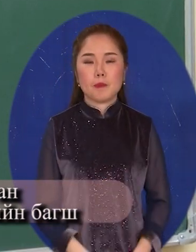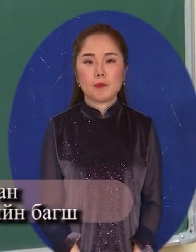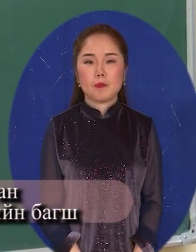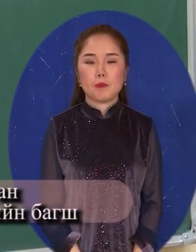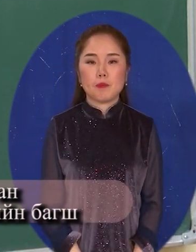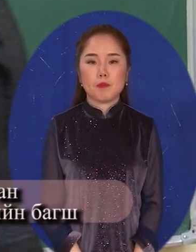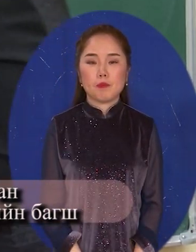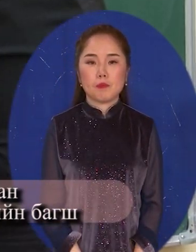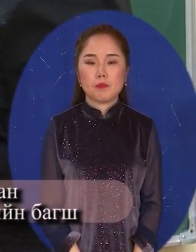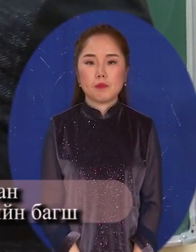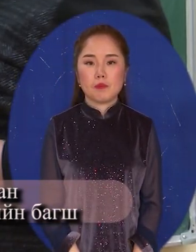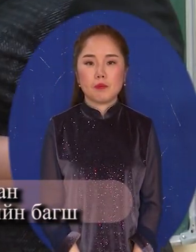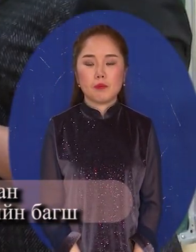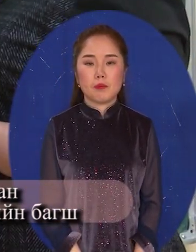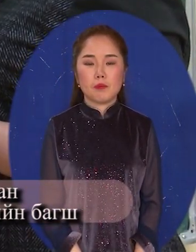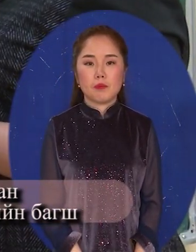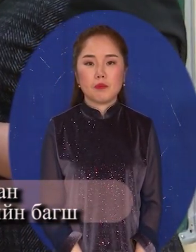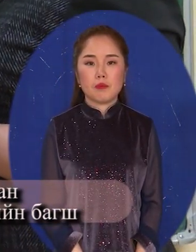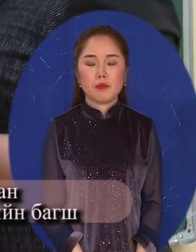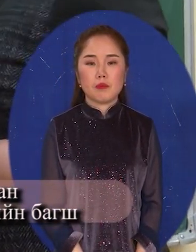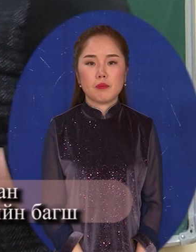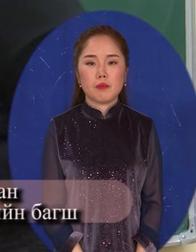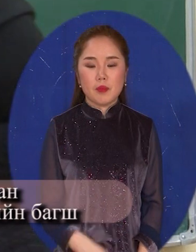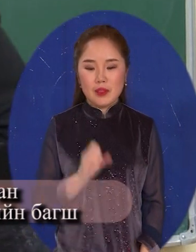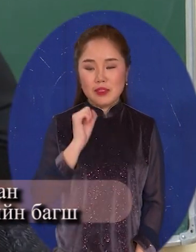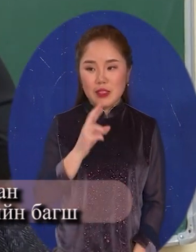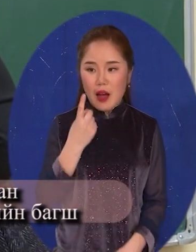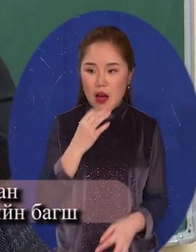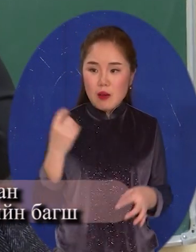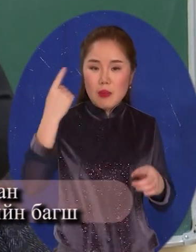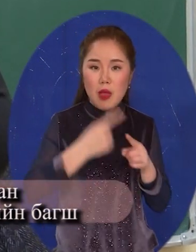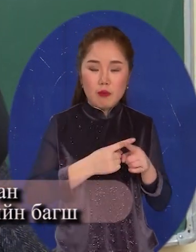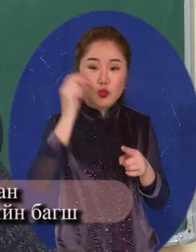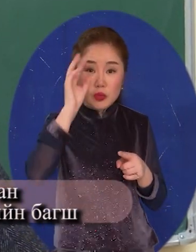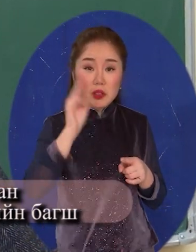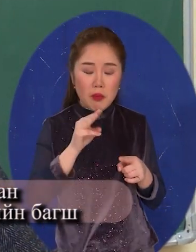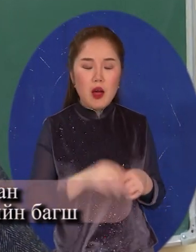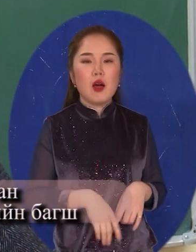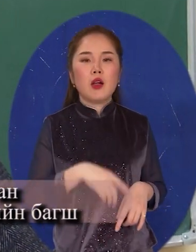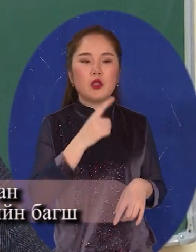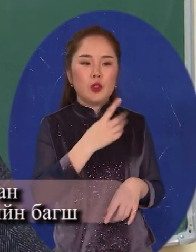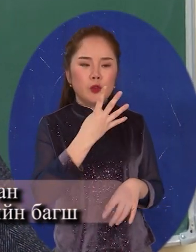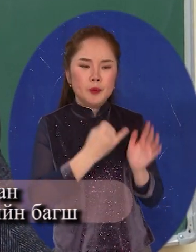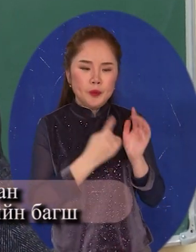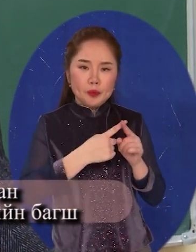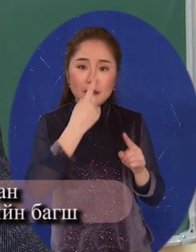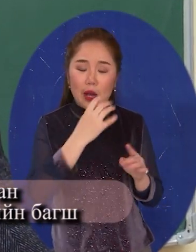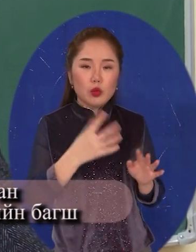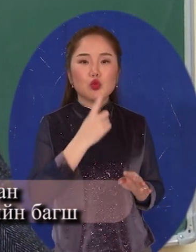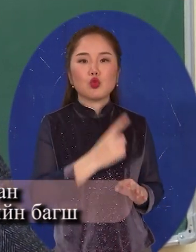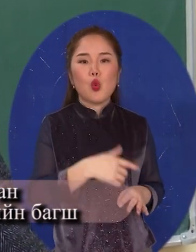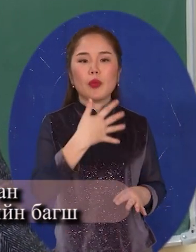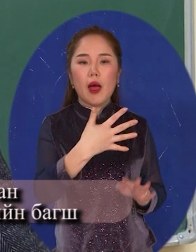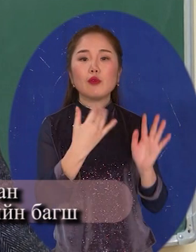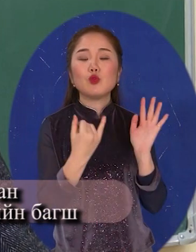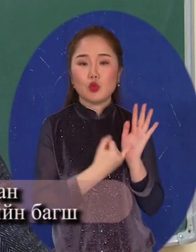мұнда артық қосқан 3-ті азайтып тастаймыз. Сонда 153